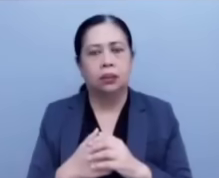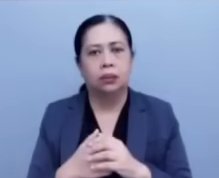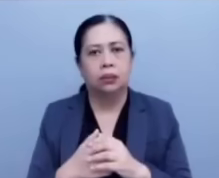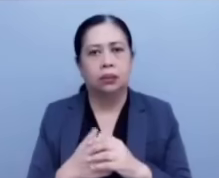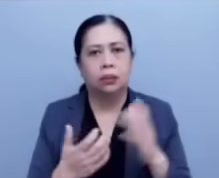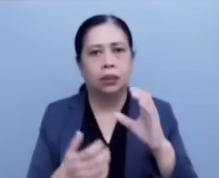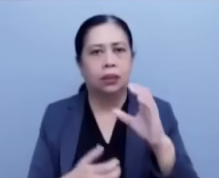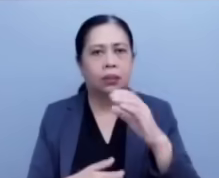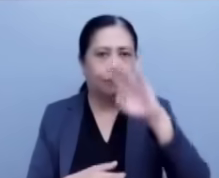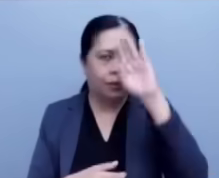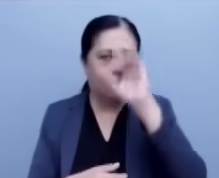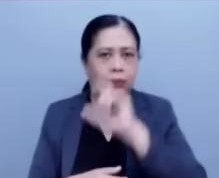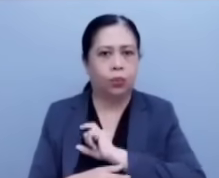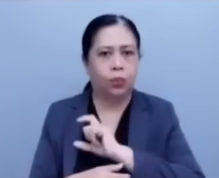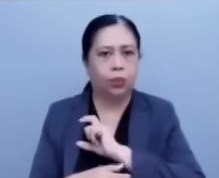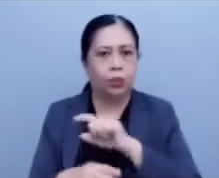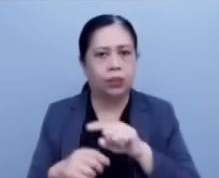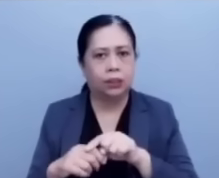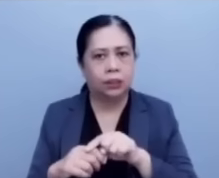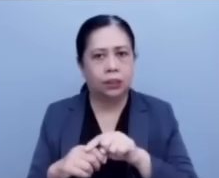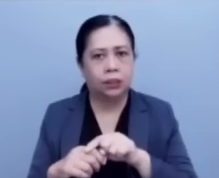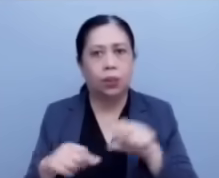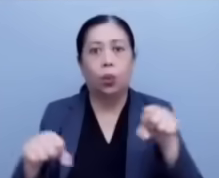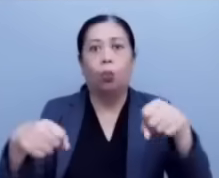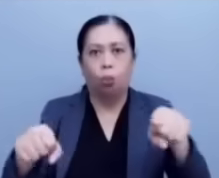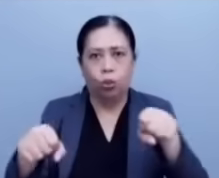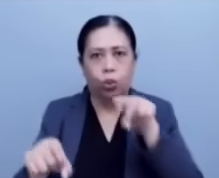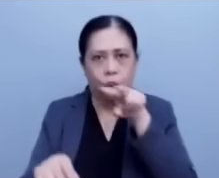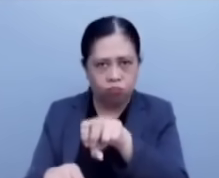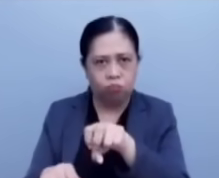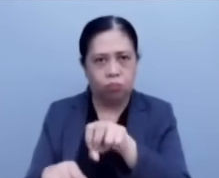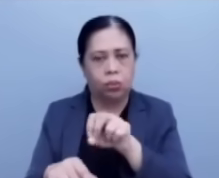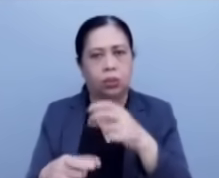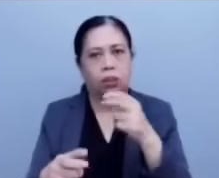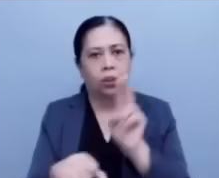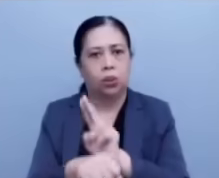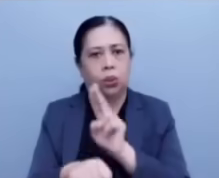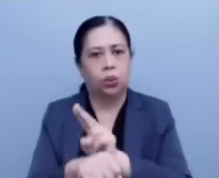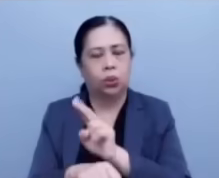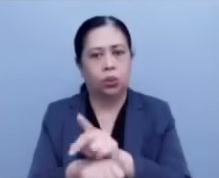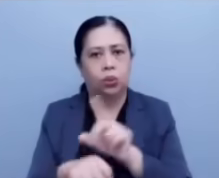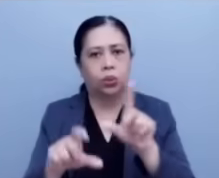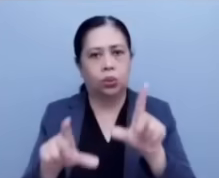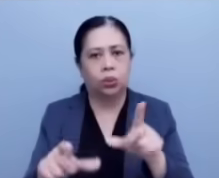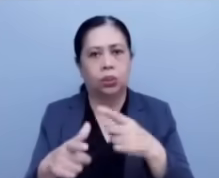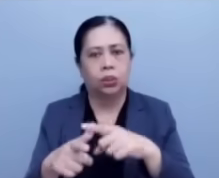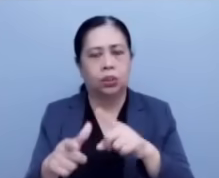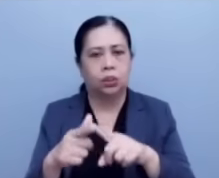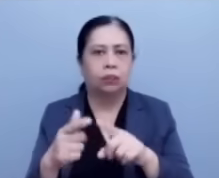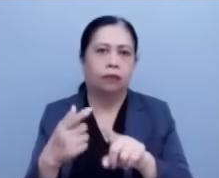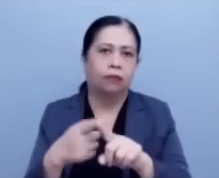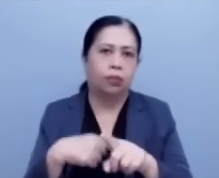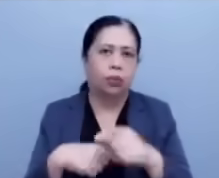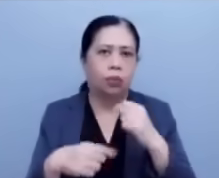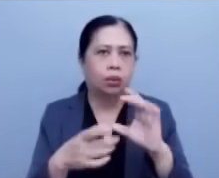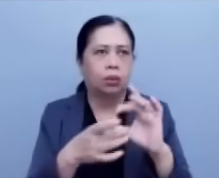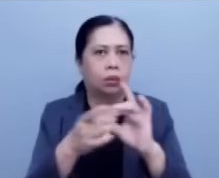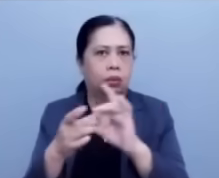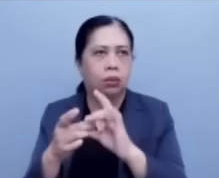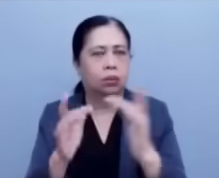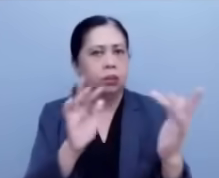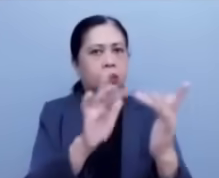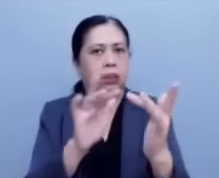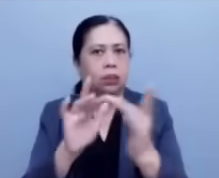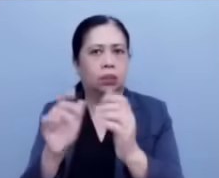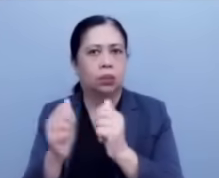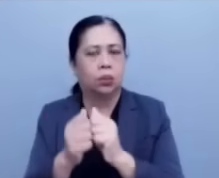Police ay ito nga po motor na ginamit po ng isa sa mga suspect at base sa ating coordination po sa